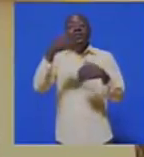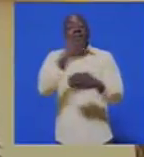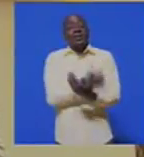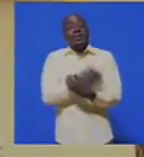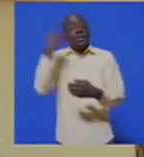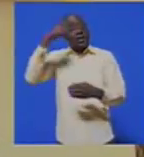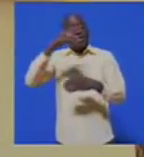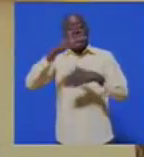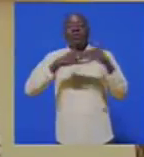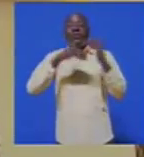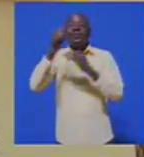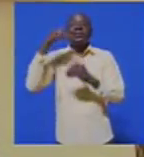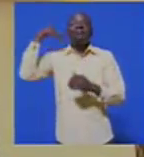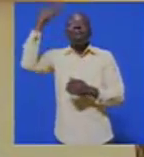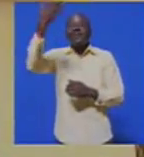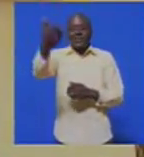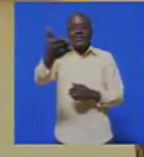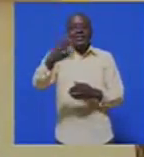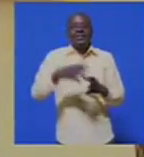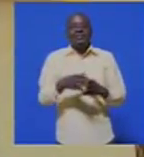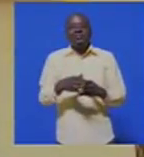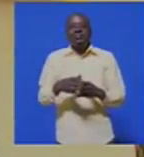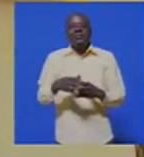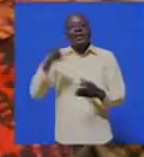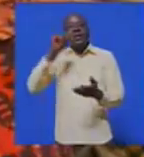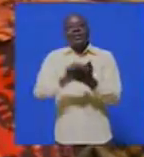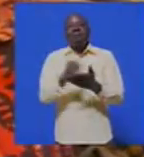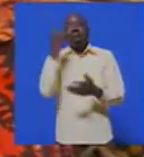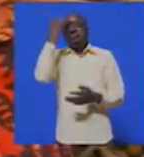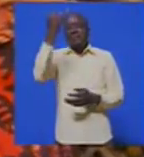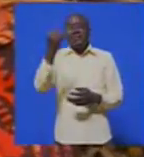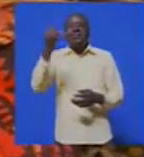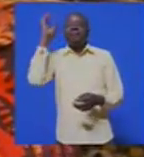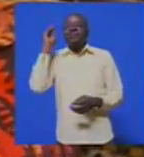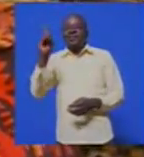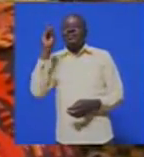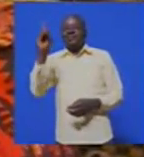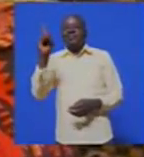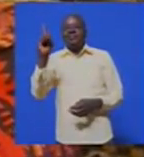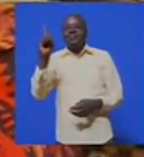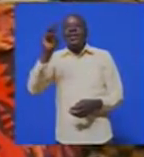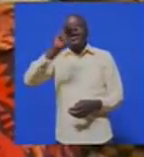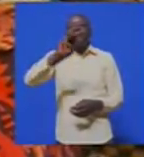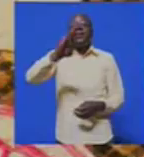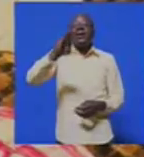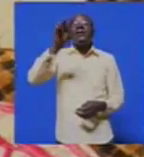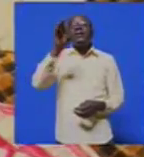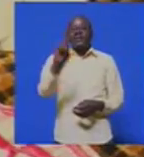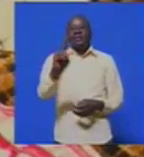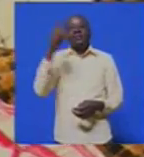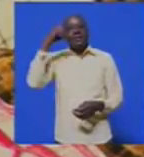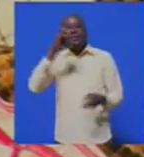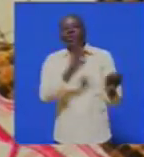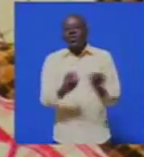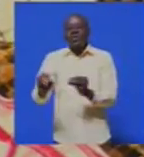l'avenir. Notre option idéologique est la social-démocratie. Le MRD est-il de l'opposition